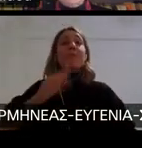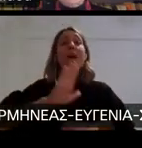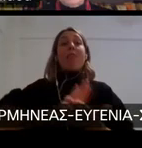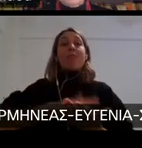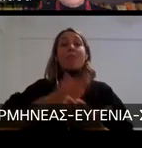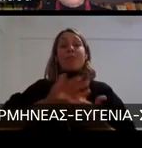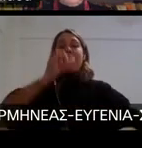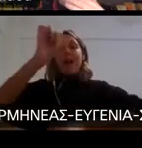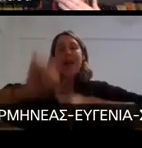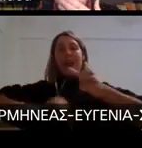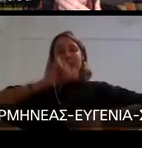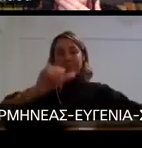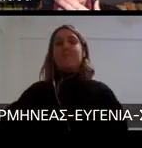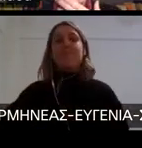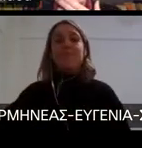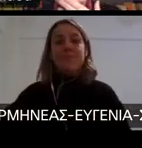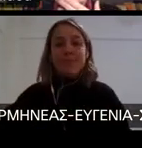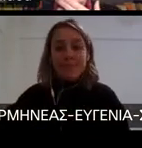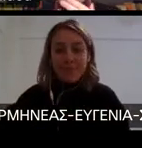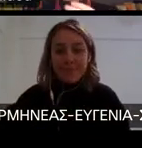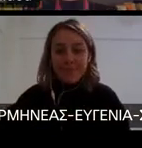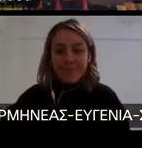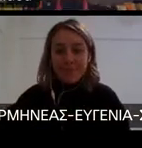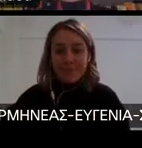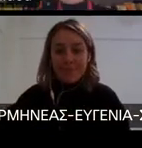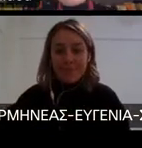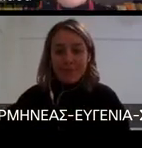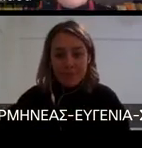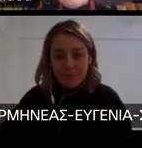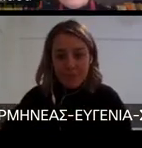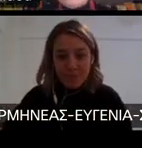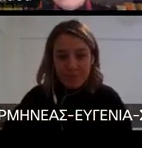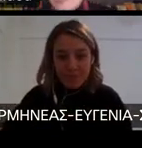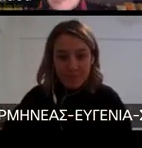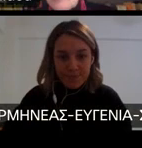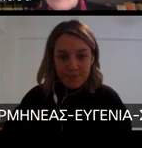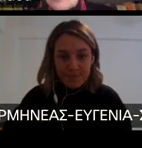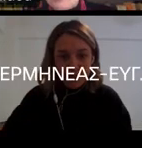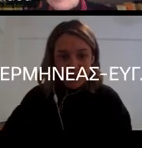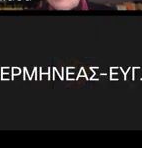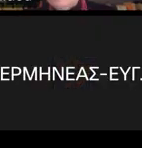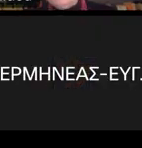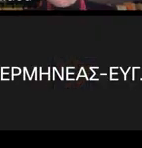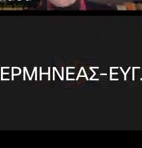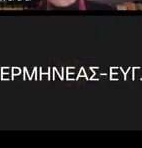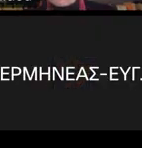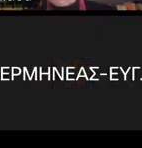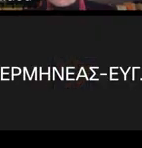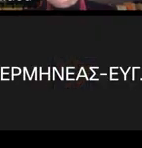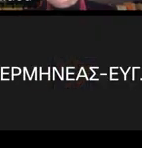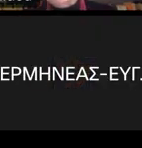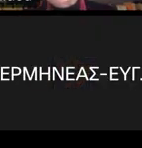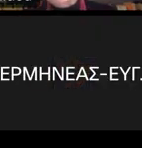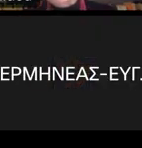τον έχετε υπερβεί και γι' αυτό ευχαριστούμε διπλά. Ευχαριστώ και εγώ τότε. Προσπαθώ. Στην επόμενη